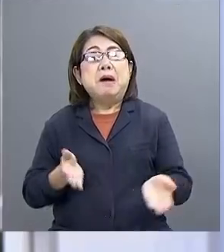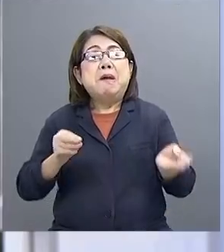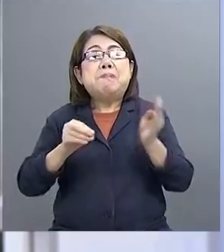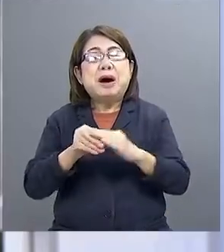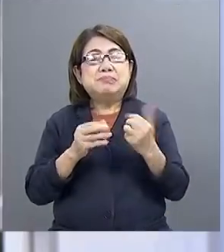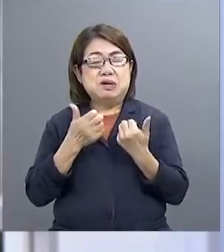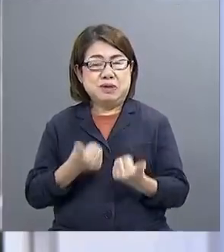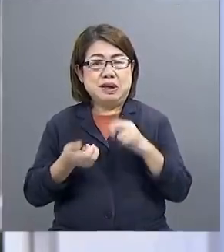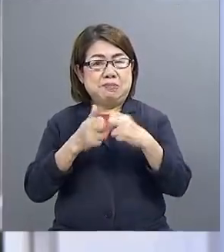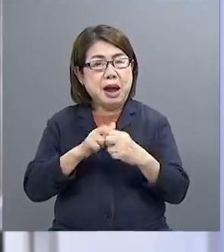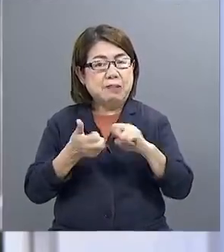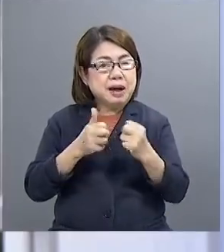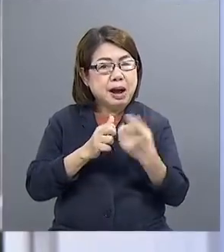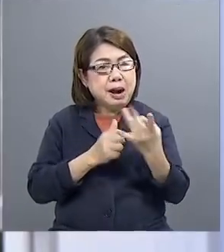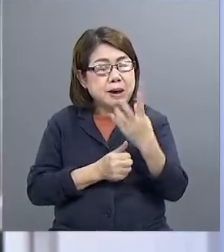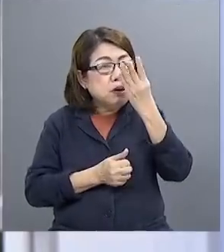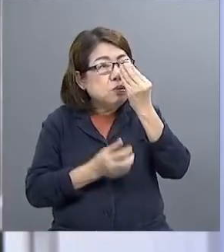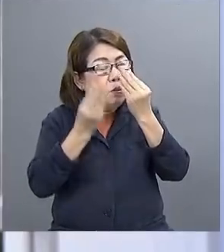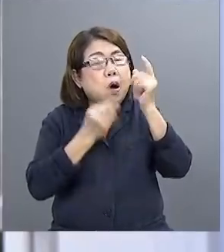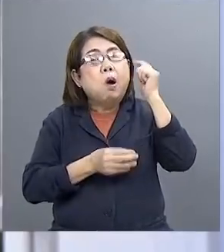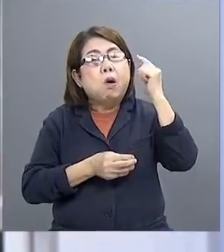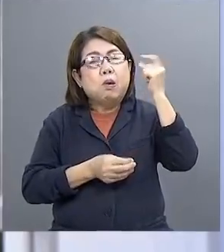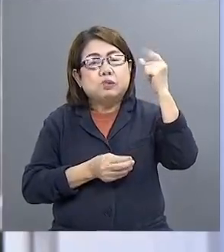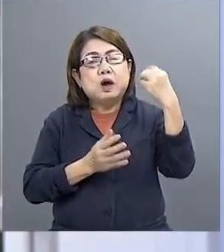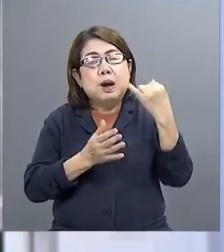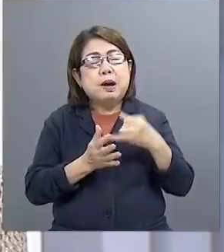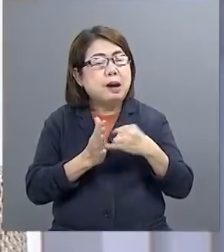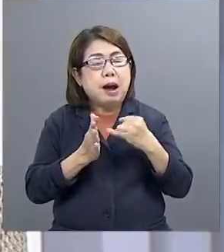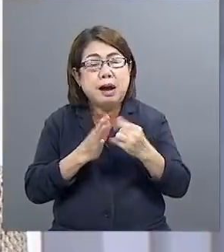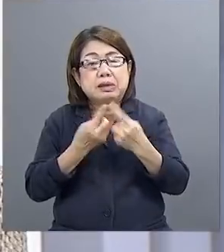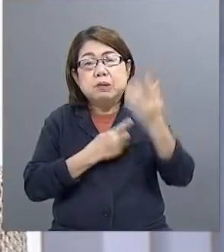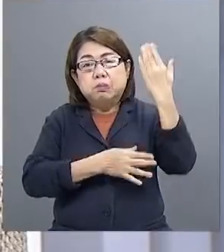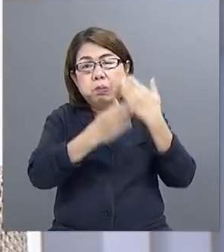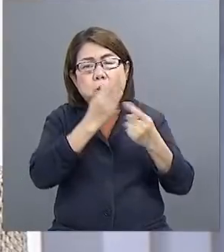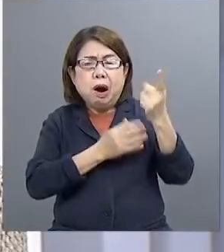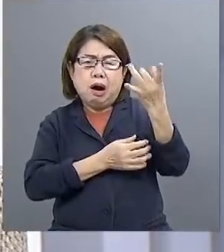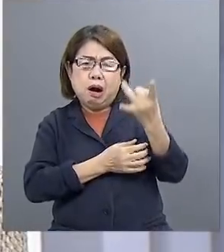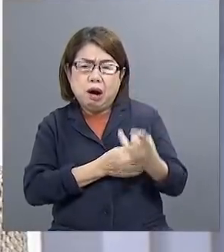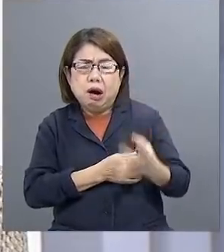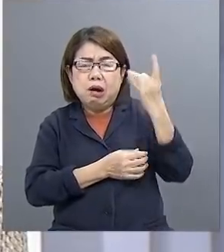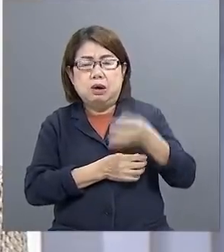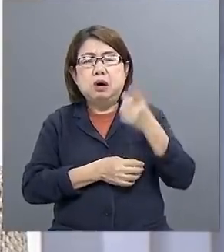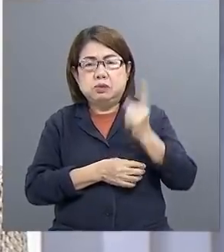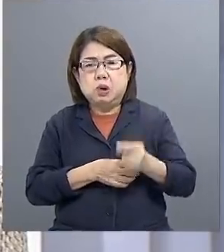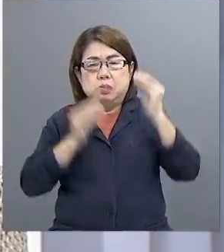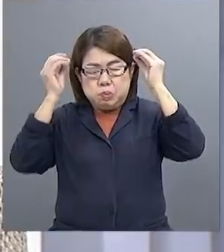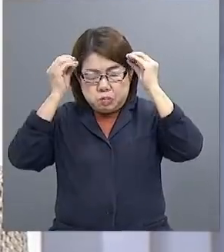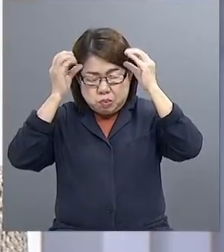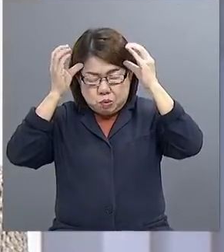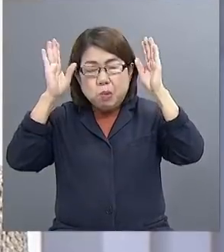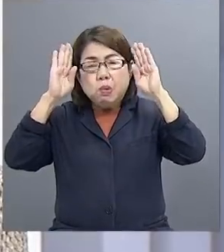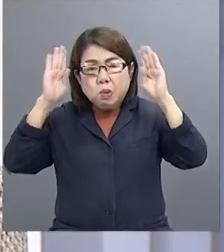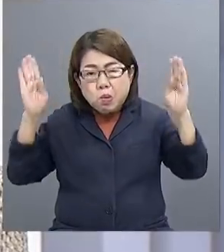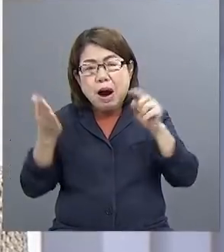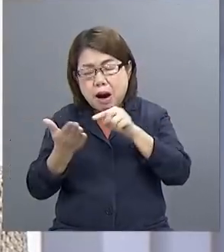ใจง่ายและเกิดเป็นแบบดั้งเดิมเลยนะคือแบบย่างอ่ะอะไรต้องใช้ความคิดต้องมีองค์ความรู้หรือว่าต้องหาข้อมูลมาประกอบด้วยจะได้รู้ว่า